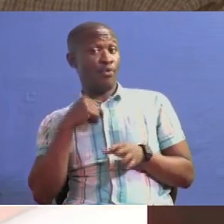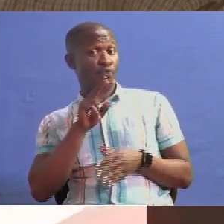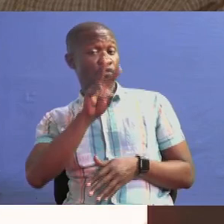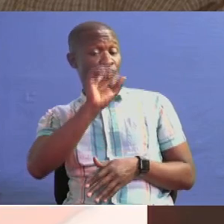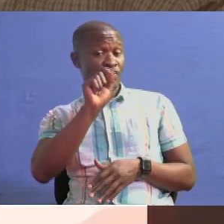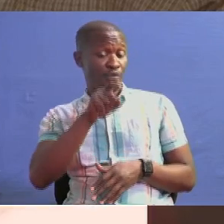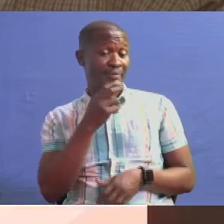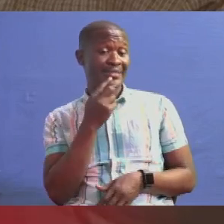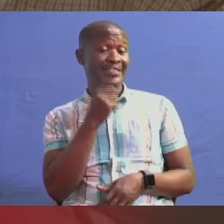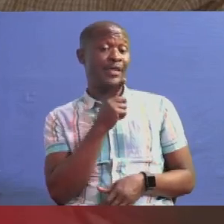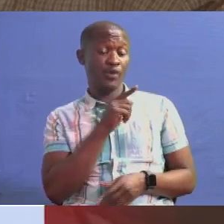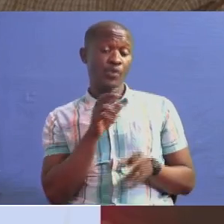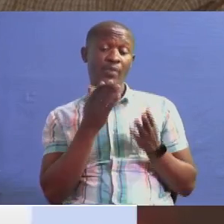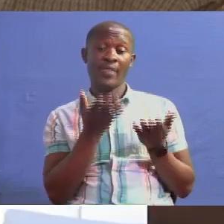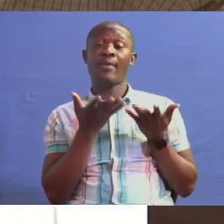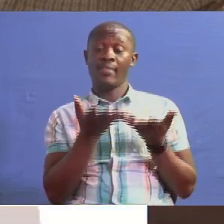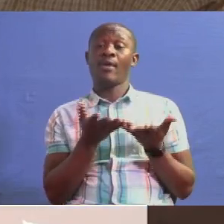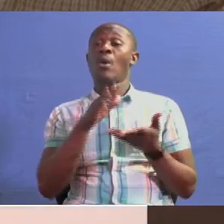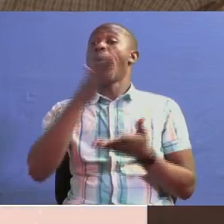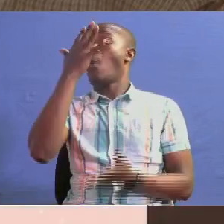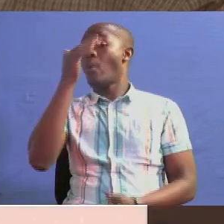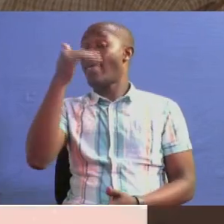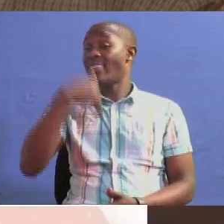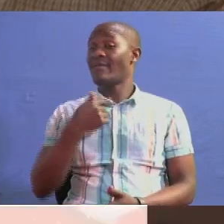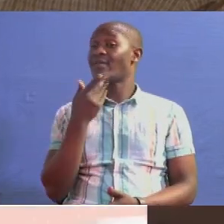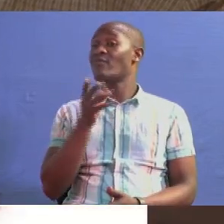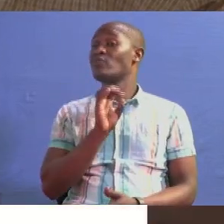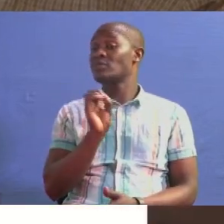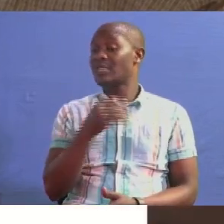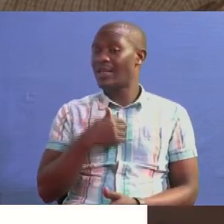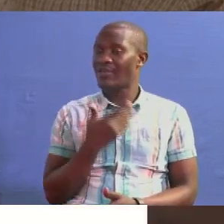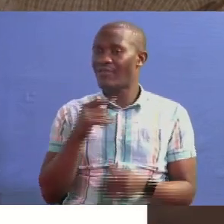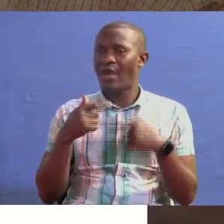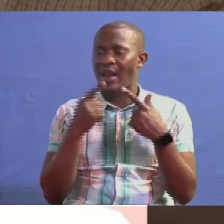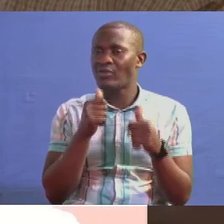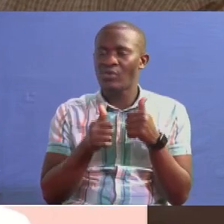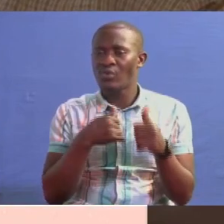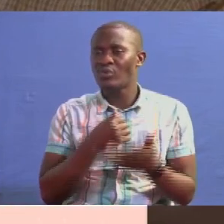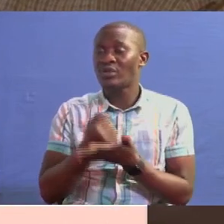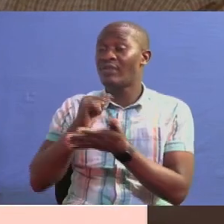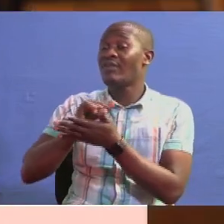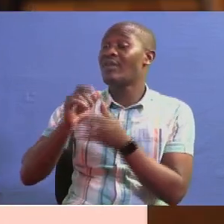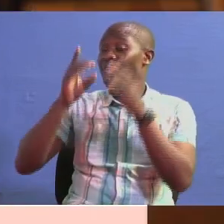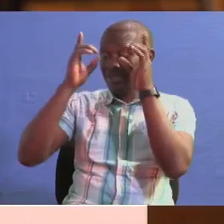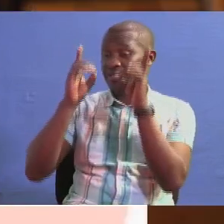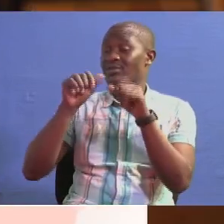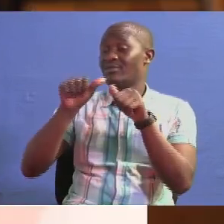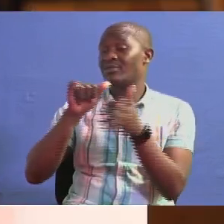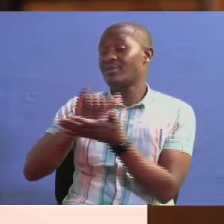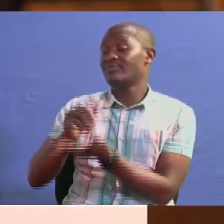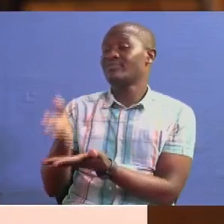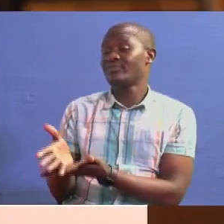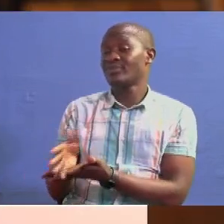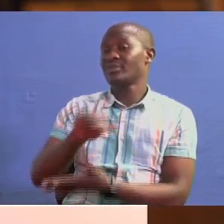moja. Wanahitaji kusema hasa kwa nini wamekukatalia visa na kutoa maelezo ya kukusaidia kutokana na uamuzi huo. Familia ya